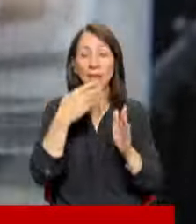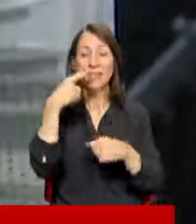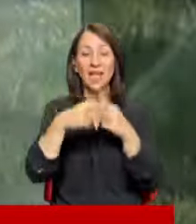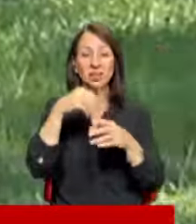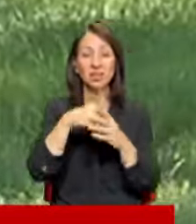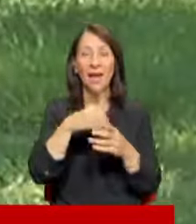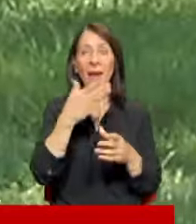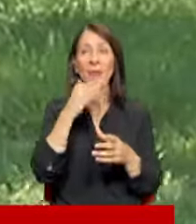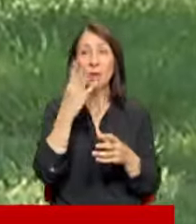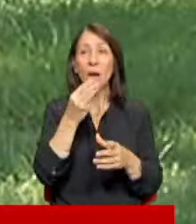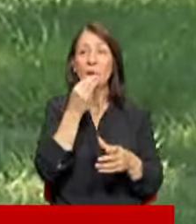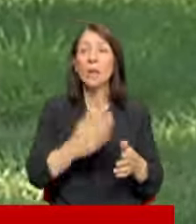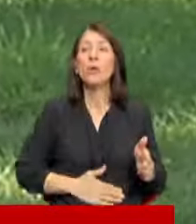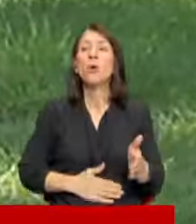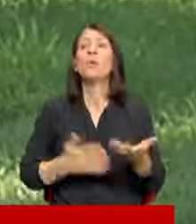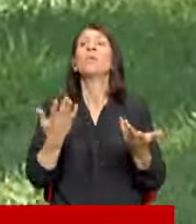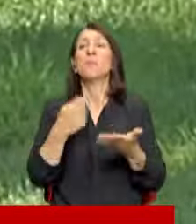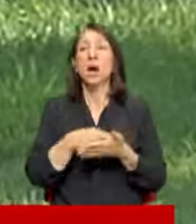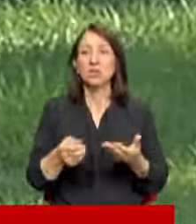olana karnını bile